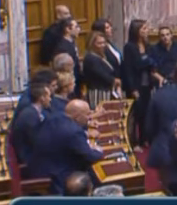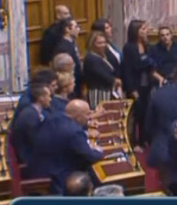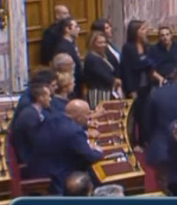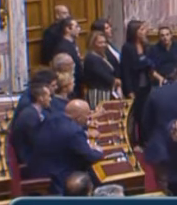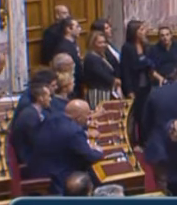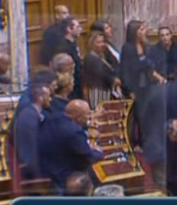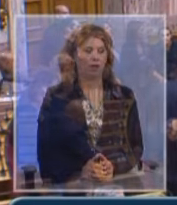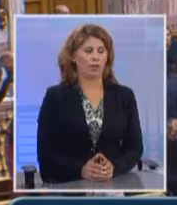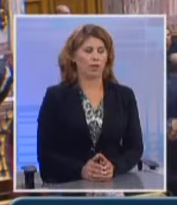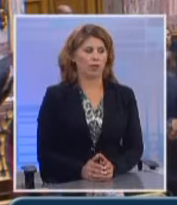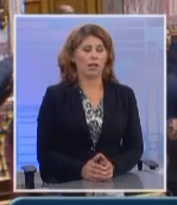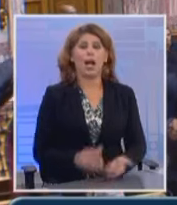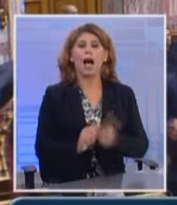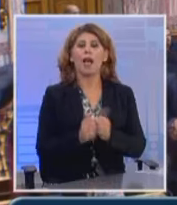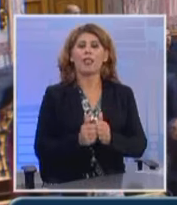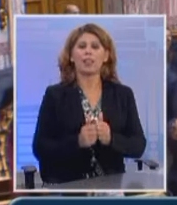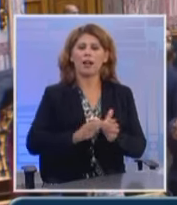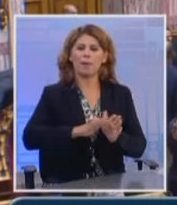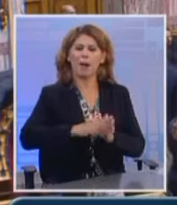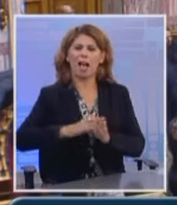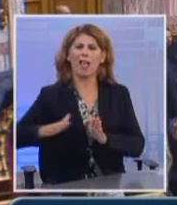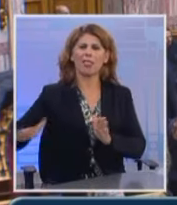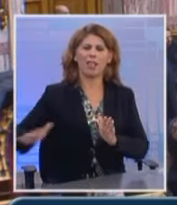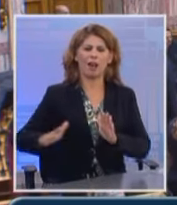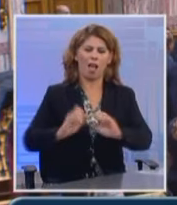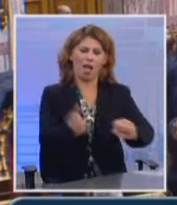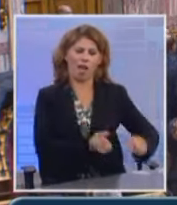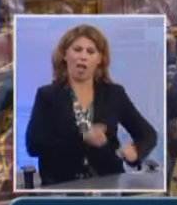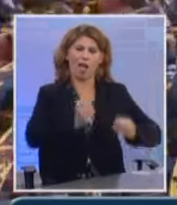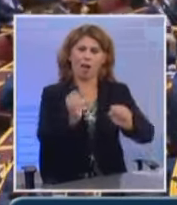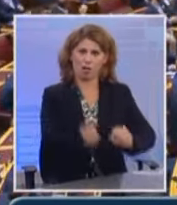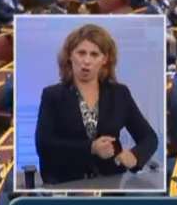Στο άθλημα του κανόε, η αθλήτρια Πρελορέντζου Ελένη.